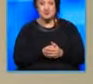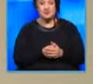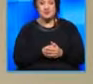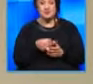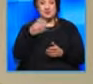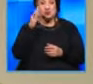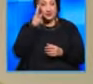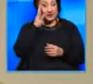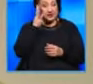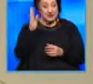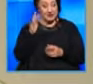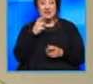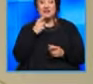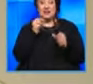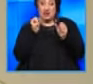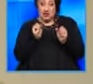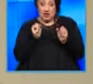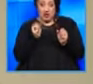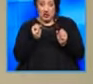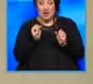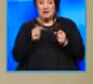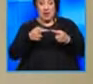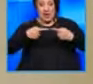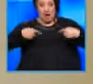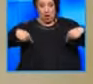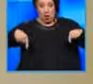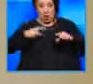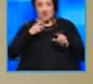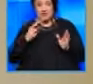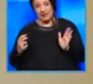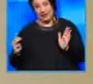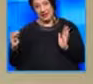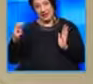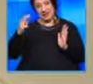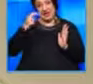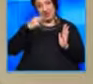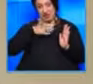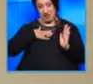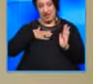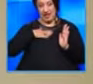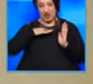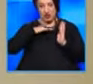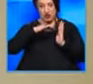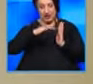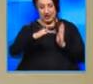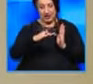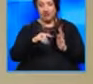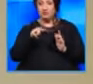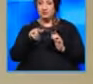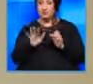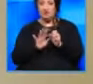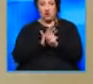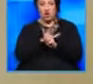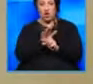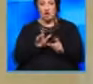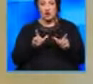Здравейте! Изчакваме секционната избирателна комисия да се качи на нашия етаж, тъй като в COVID-отделението това не е толкова лесно,